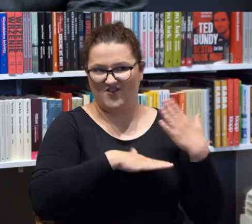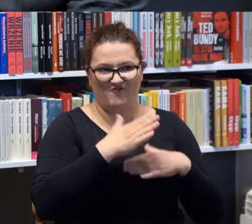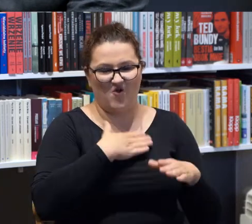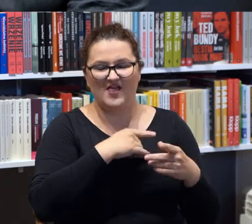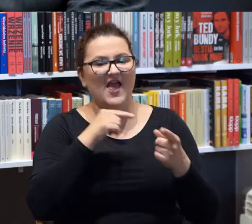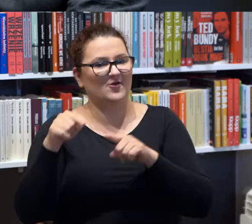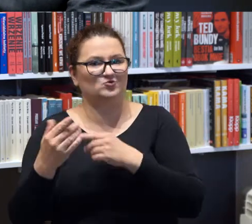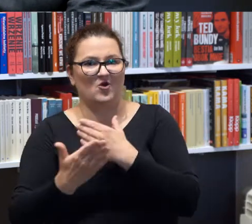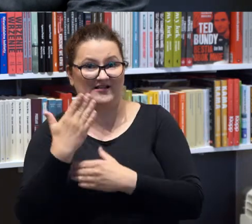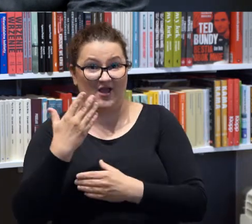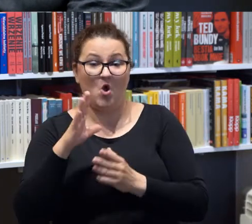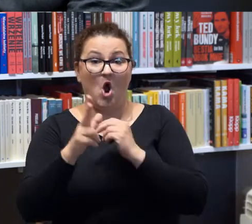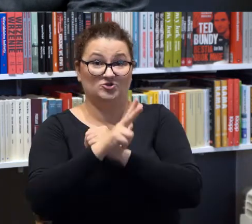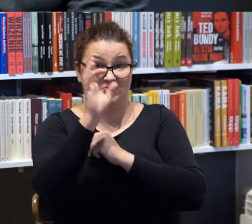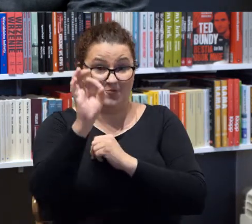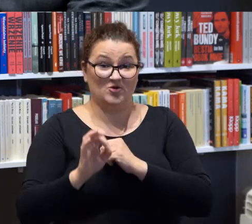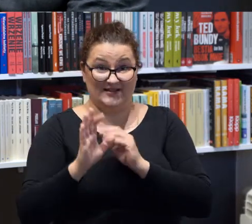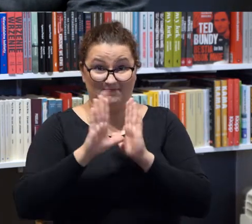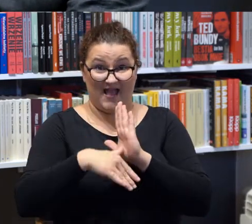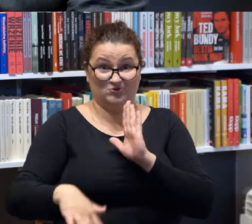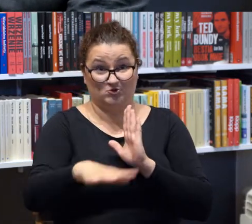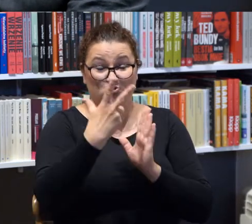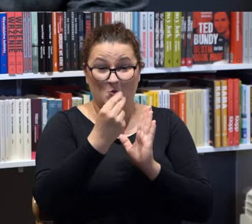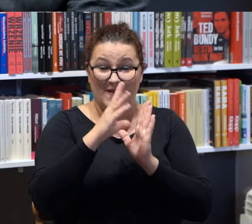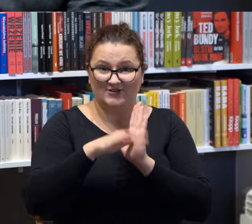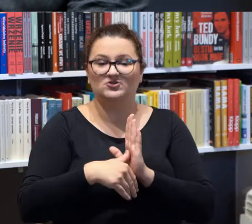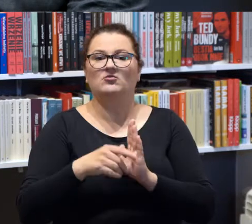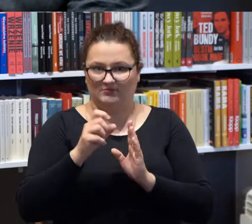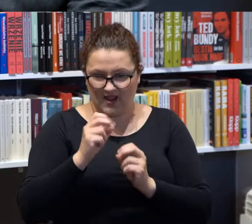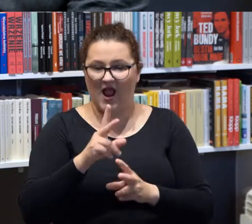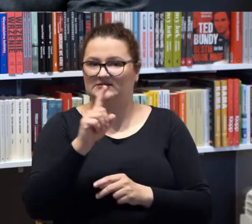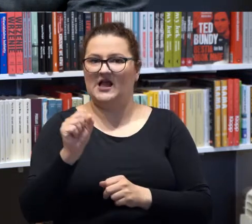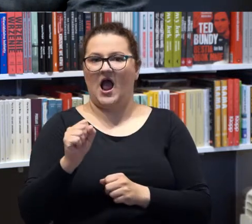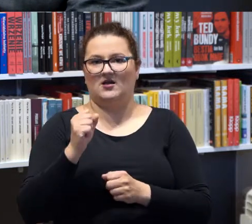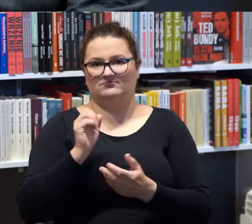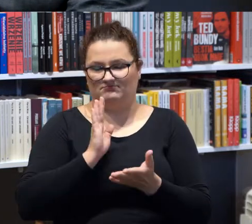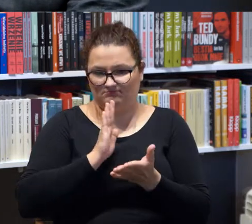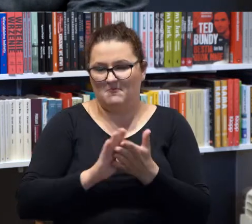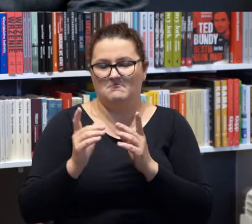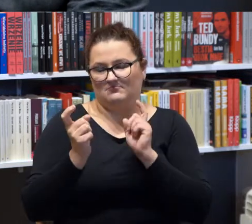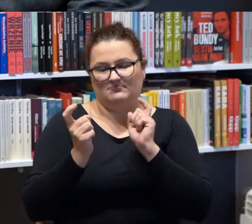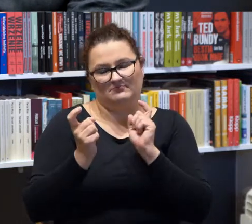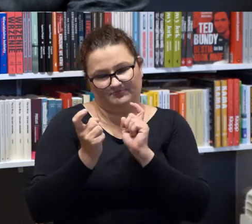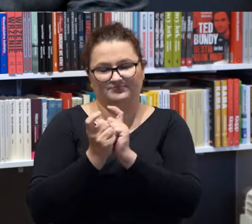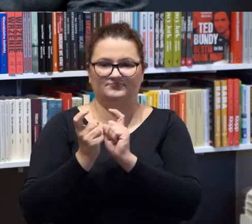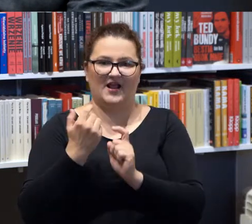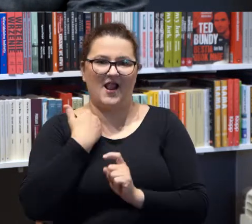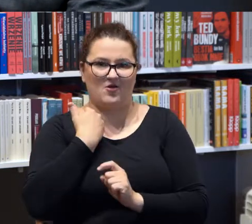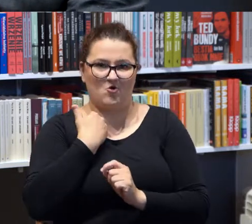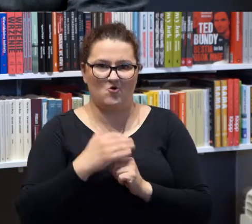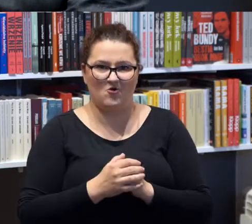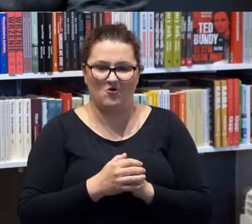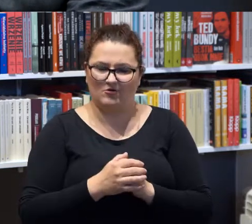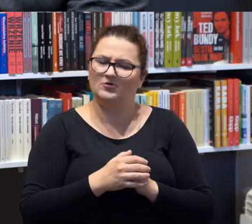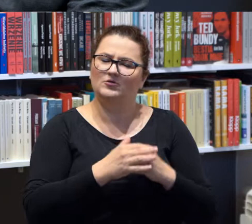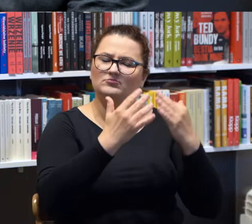80% mieszkańców Trójmiasta to było za. No i podaje, oczywiście ma na to dane i te dane to są dane